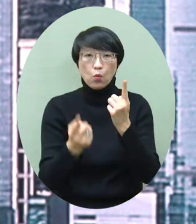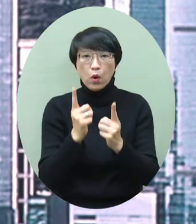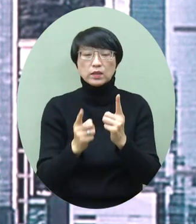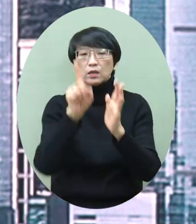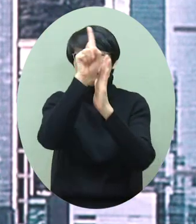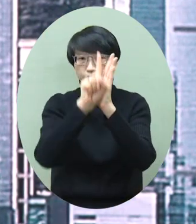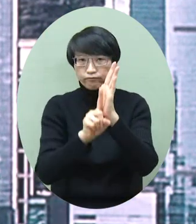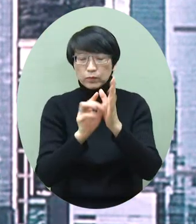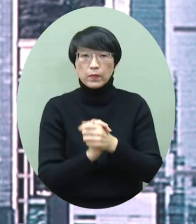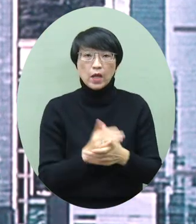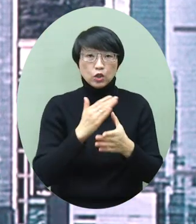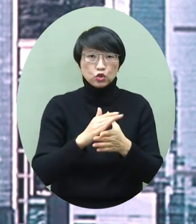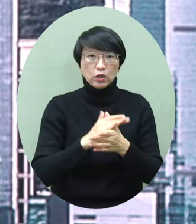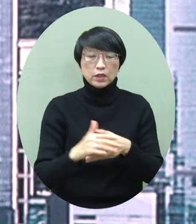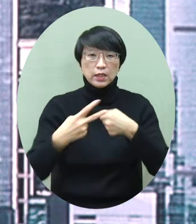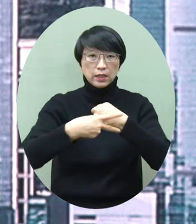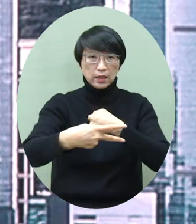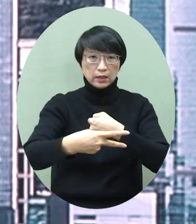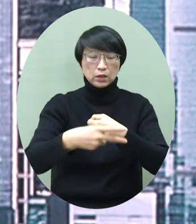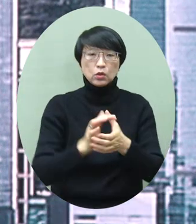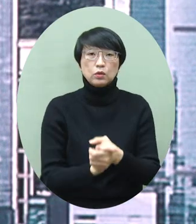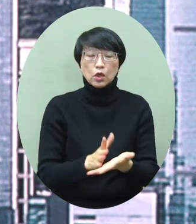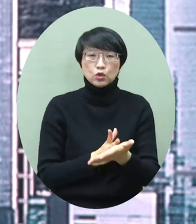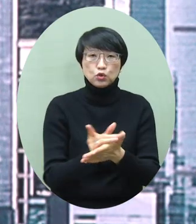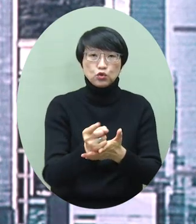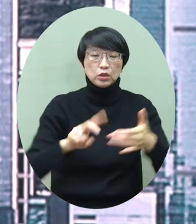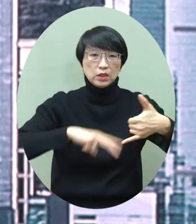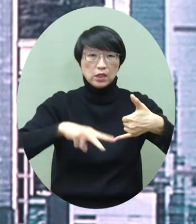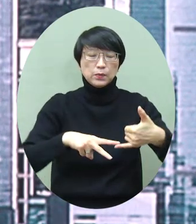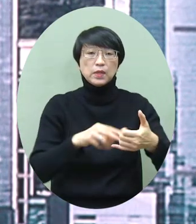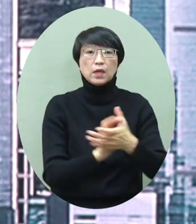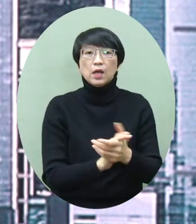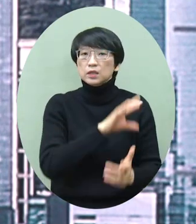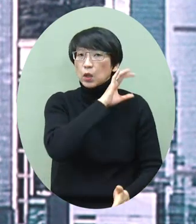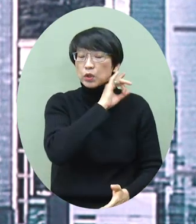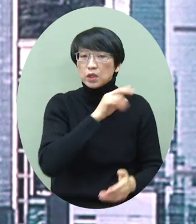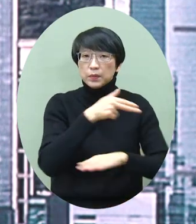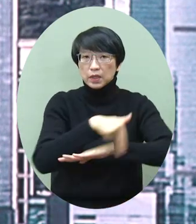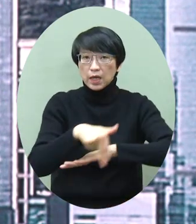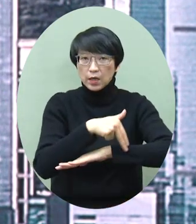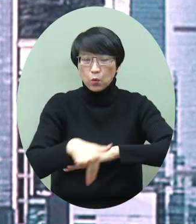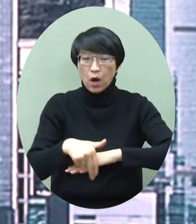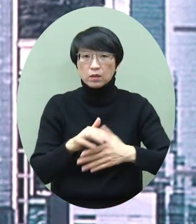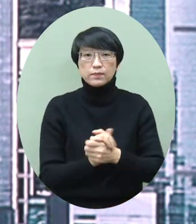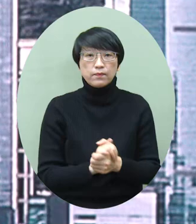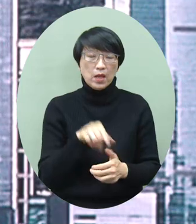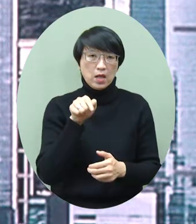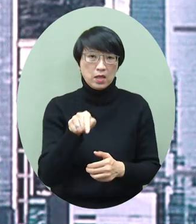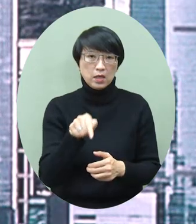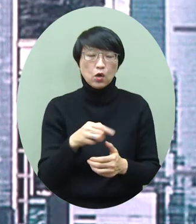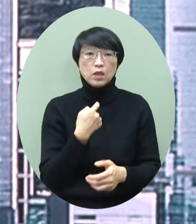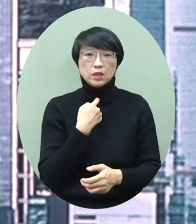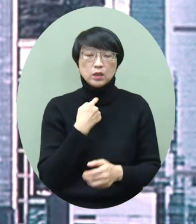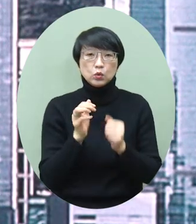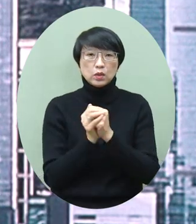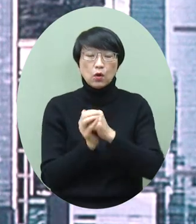降。因此，我哋喺第二輪嘅指定檢疫酒店計劃裏邊咧，亦都稍為調低需要嘅